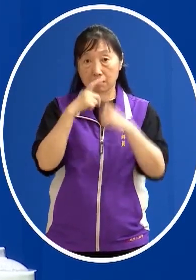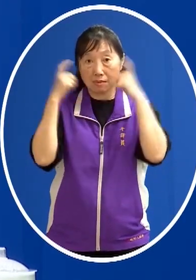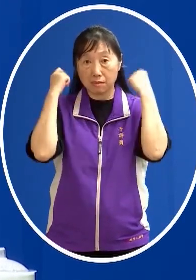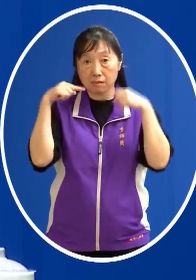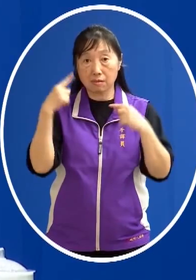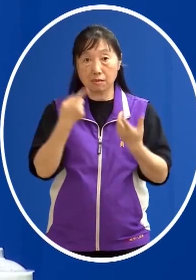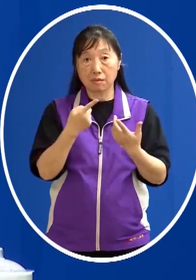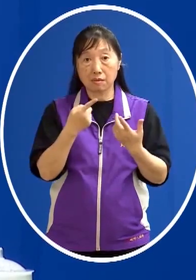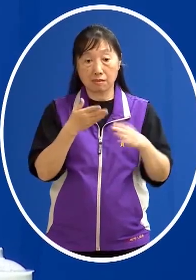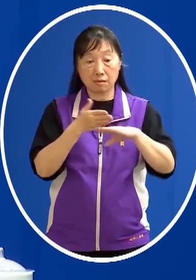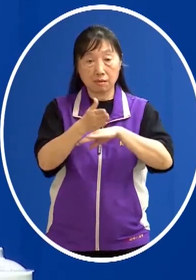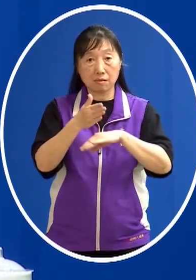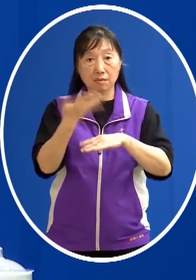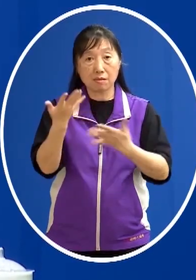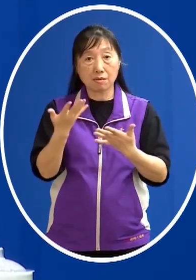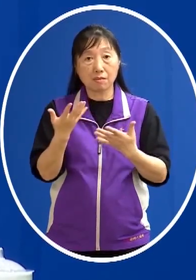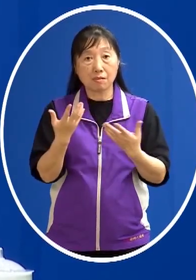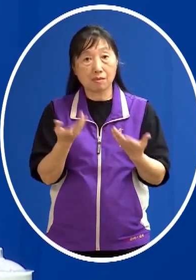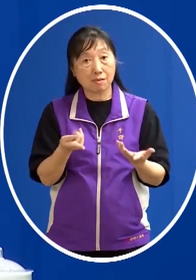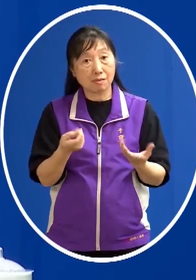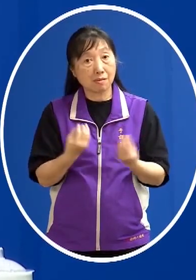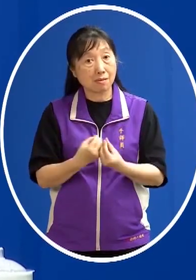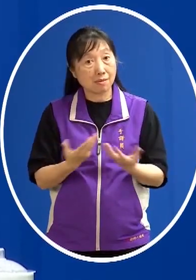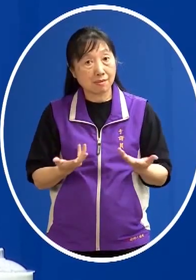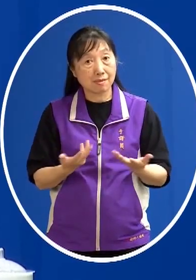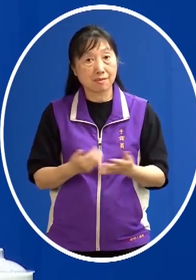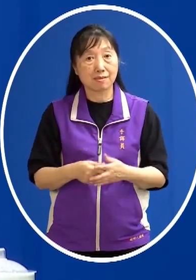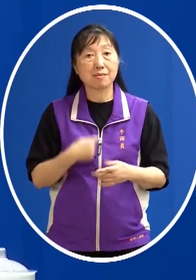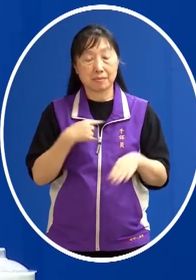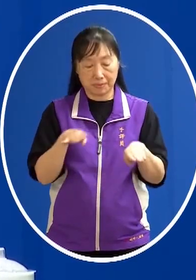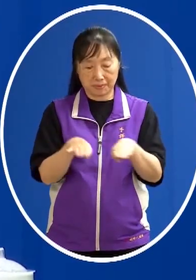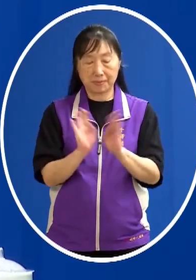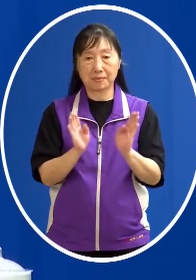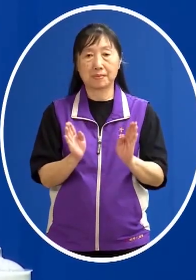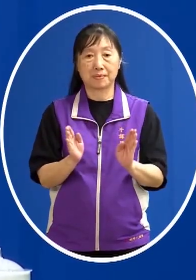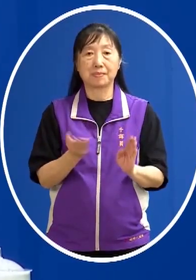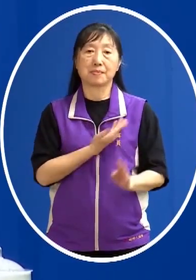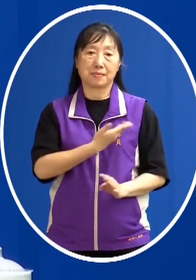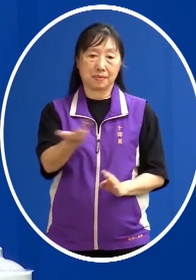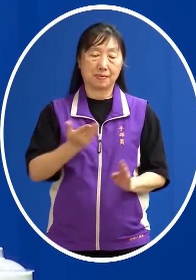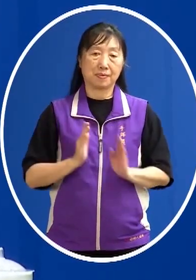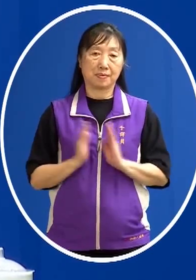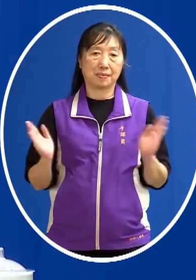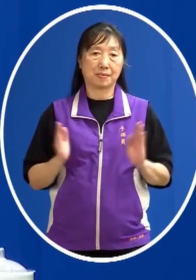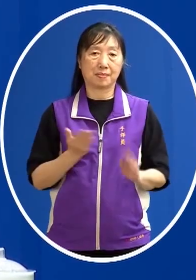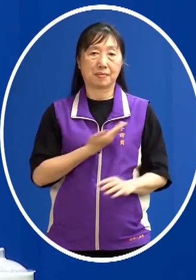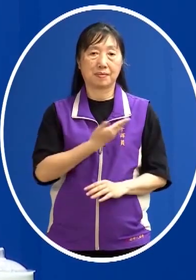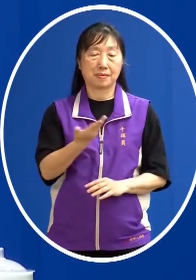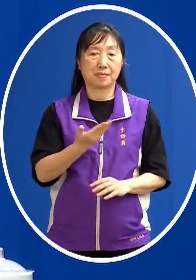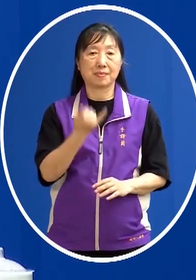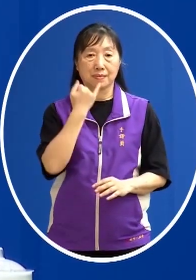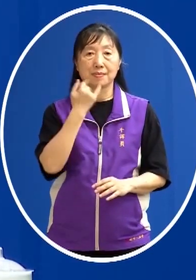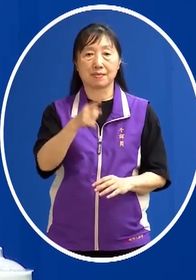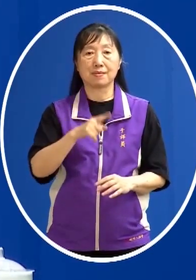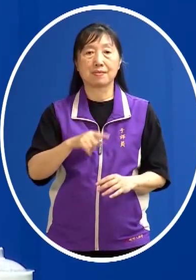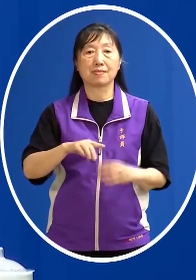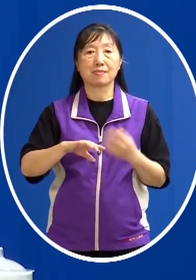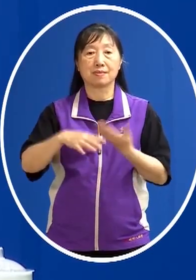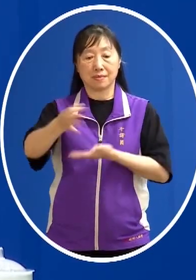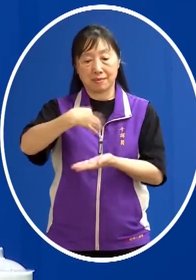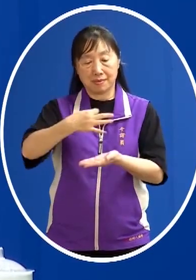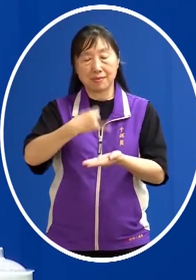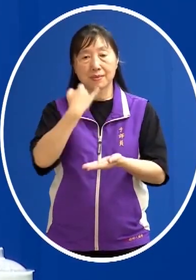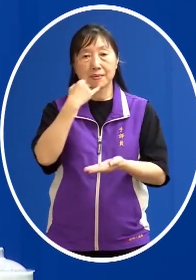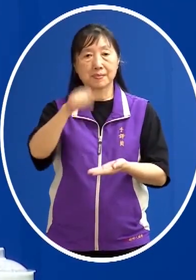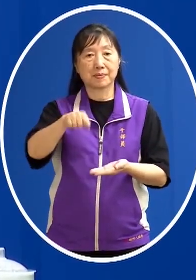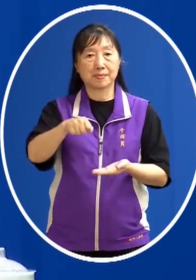上的额外的产能，这时候我们就来开放这些口罩来内外销，让